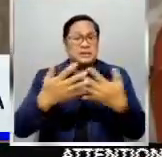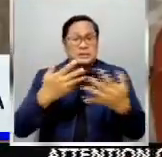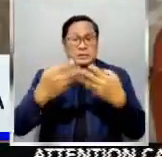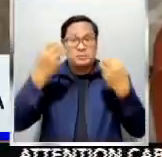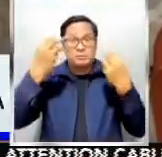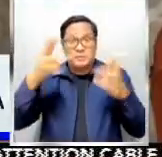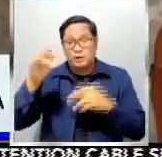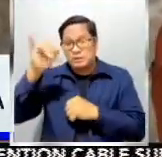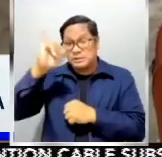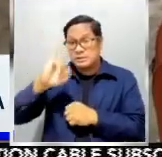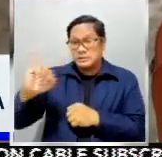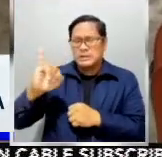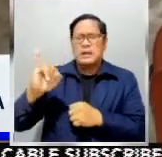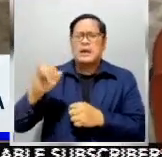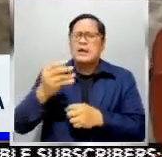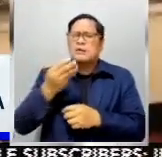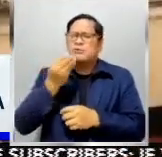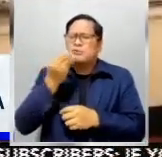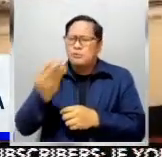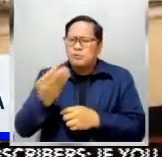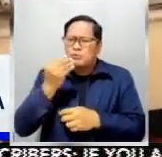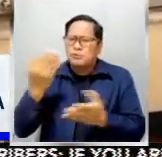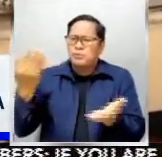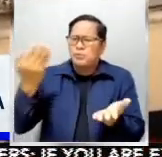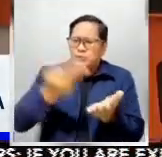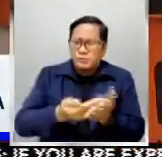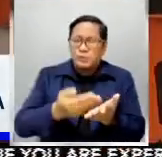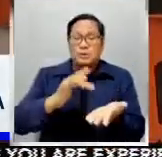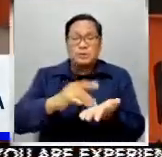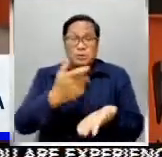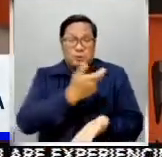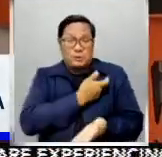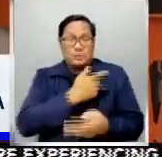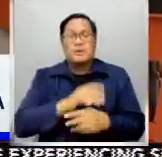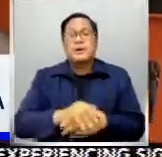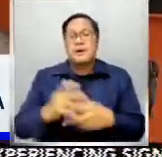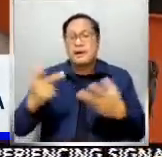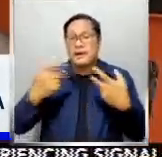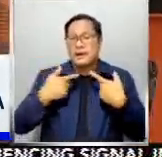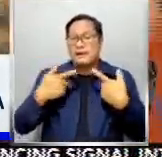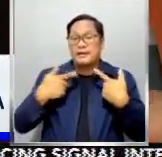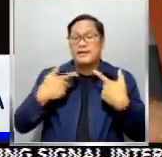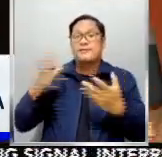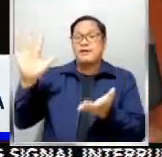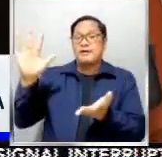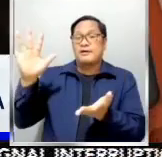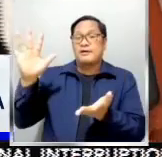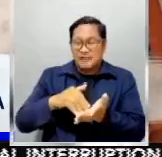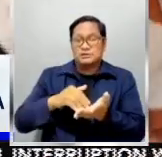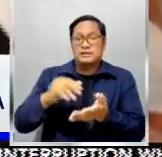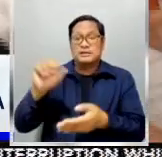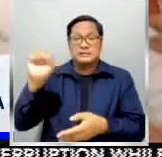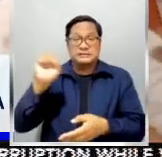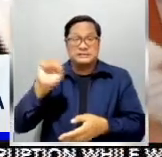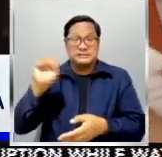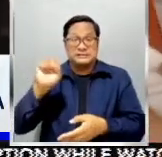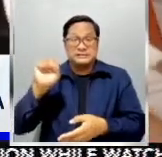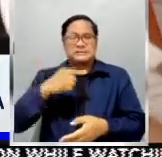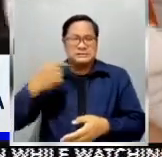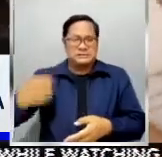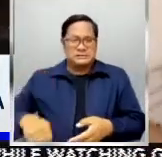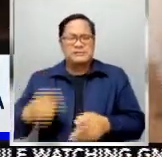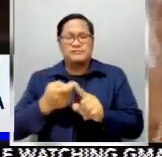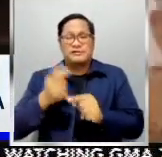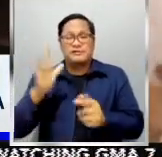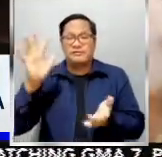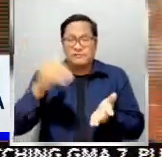ay matumal ang dating ng supply. May nakuha raw silang 5,000 doses ng Sinovac mula sa 500,000 na dumating sa